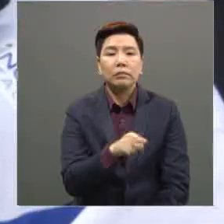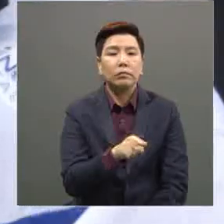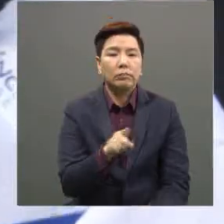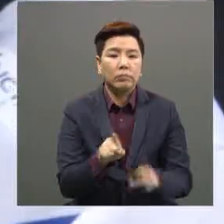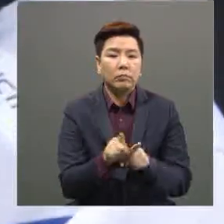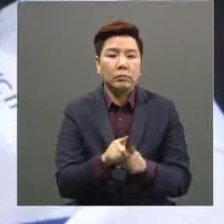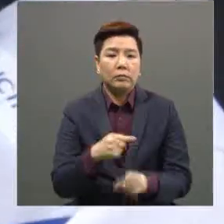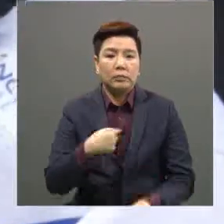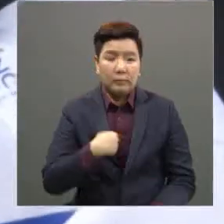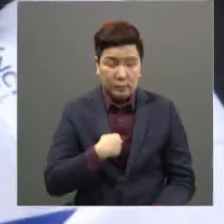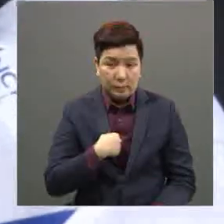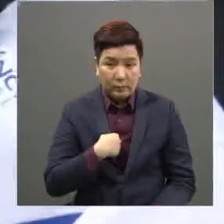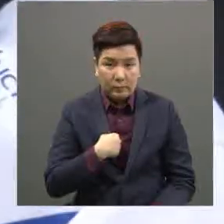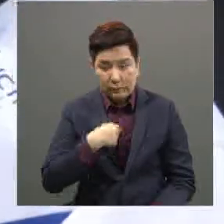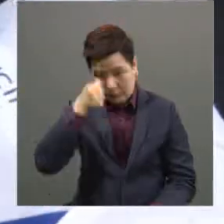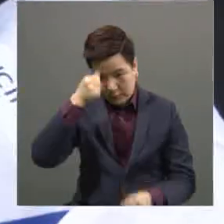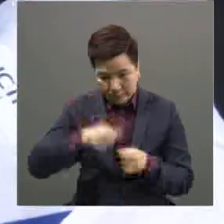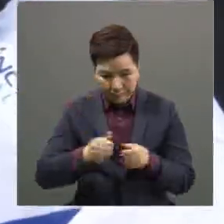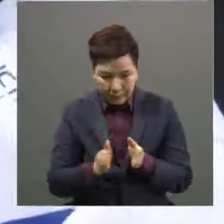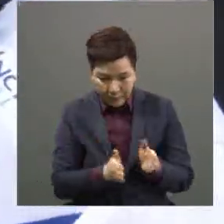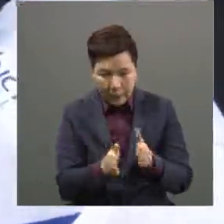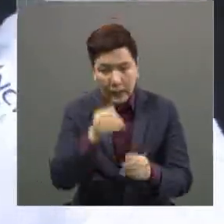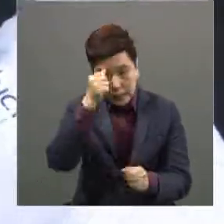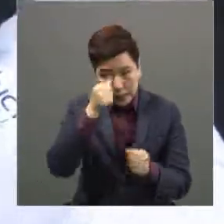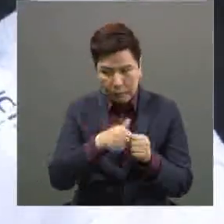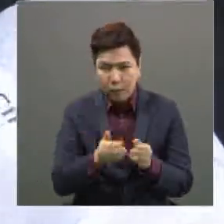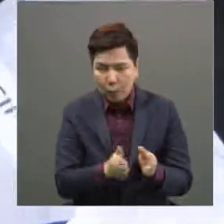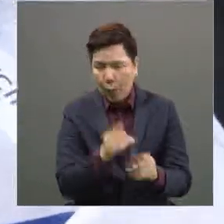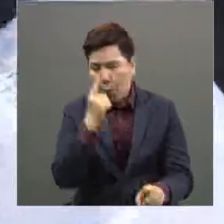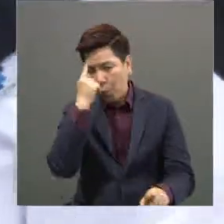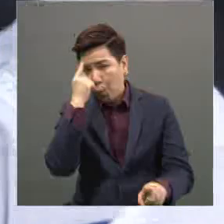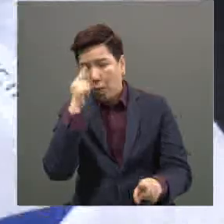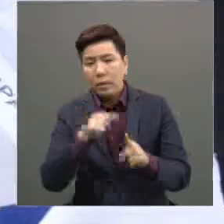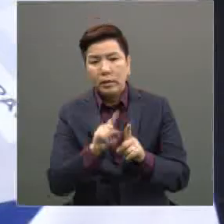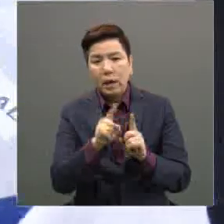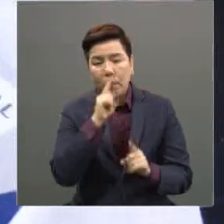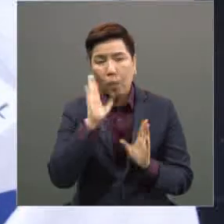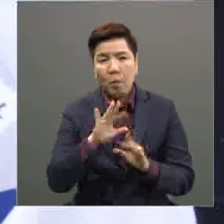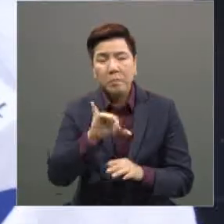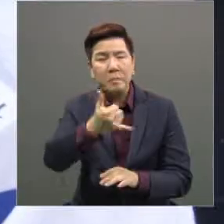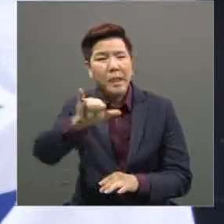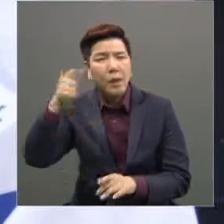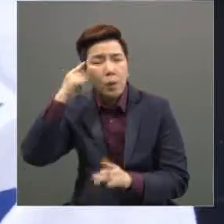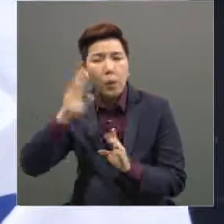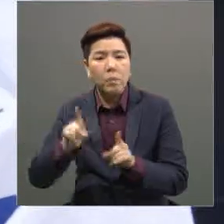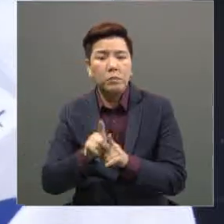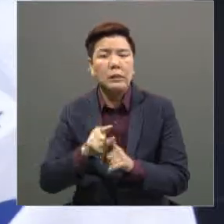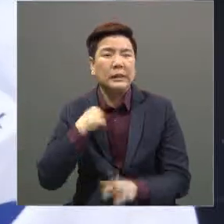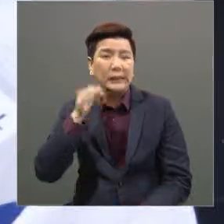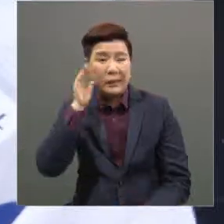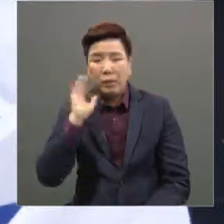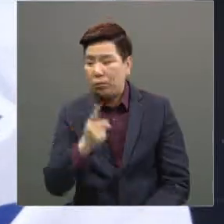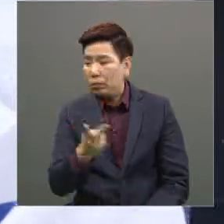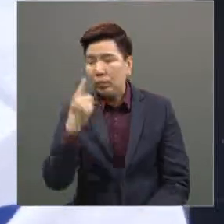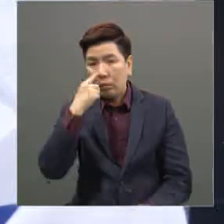คือถ้าเราจำเส้นทางมันได้อยู่อ่ะเราก็ยังพอจำได้แต่ถ้าหลายคนอาจจะเชื่อว่าถ้าหลายๆ